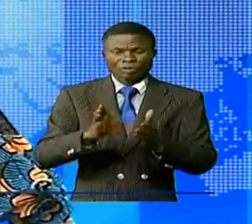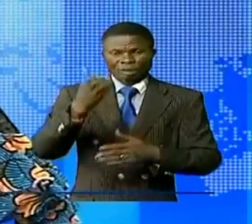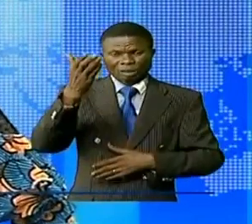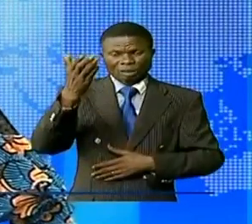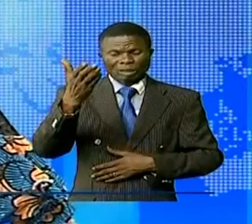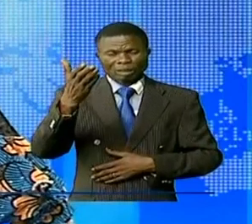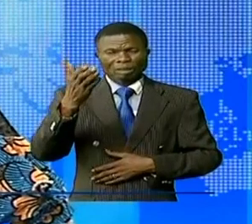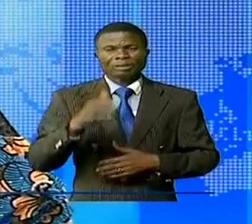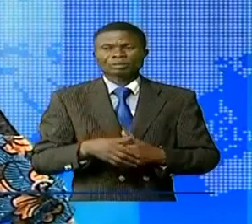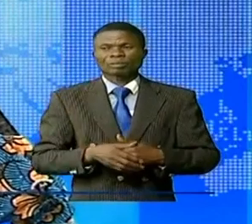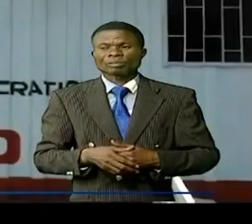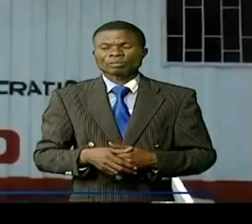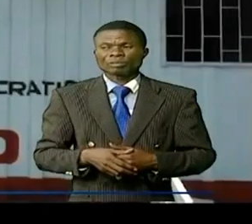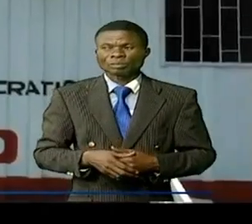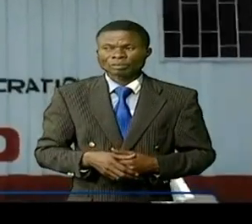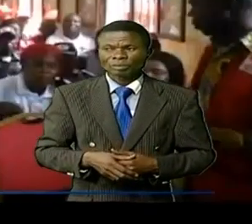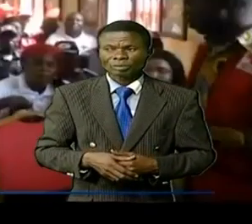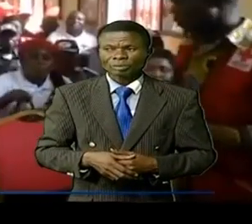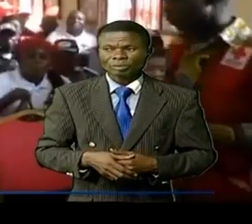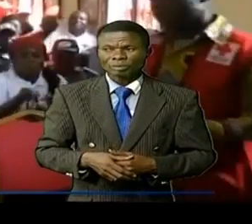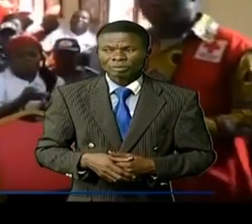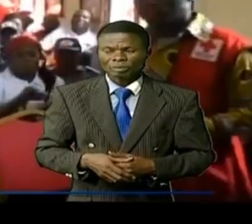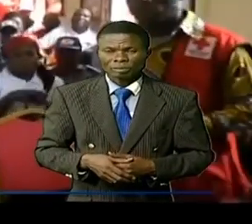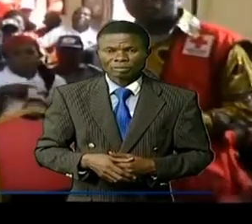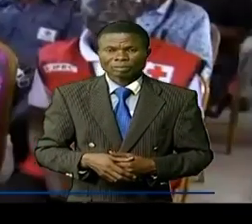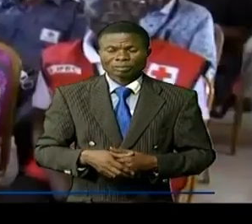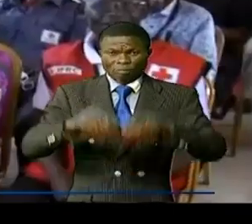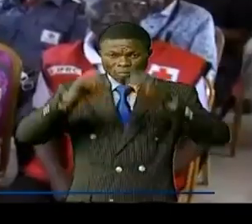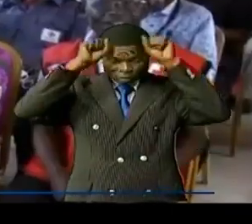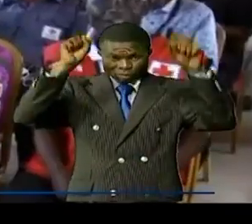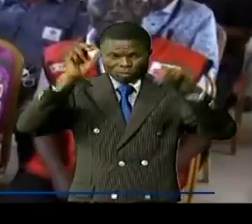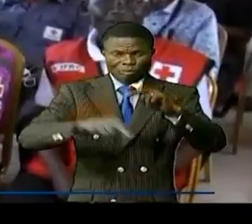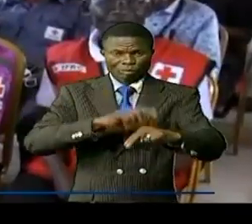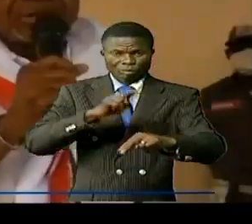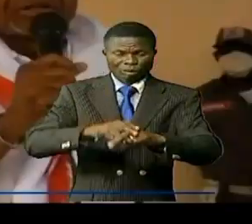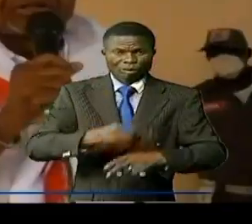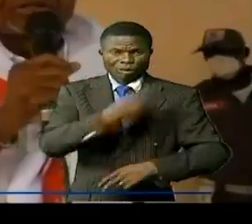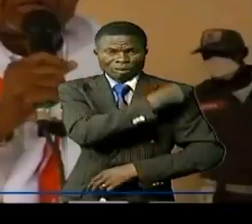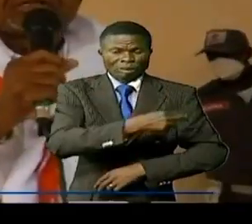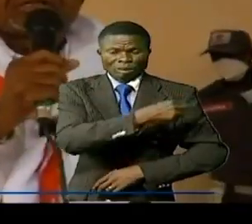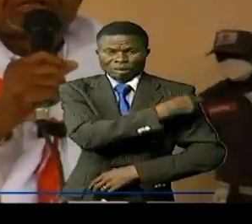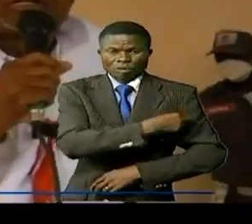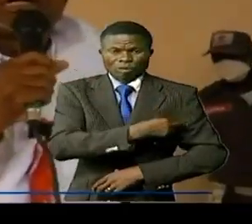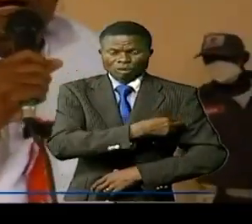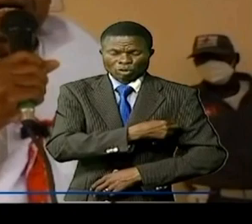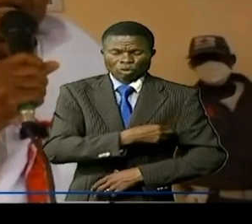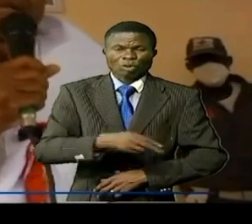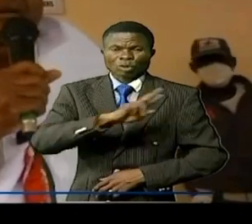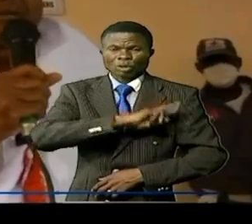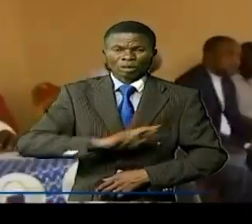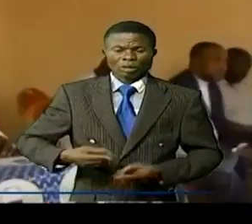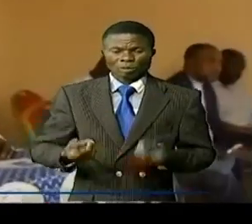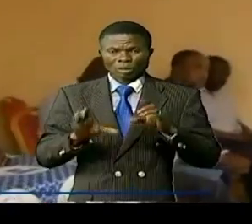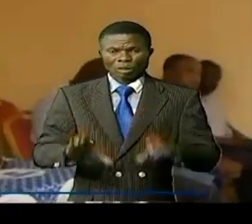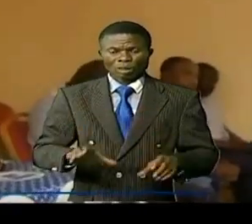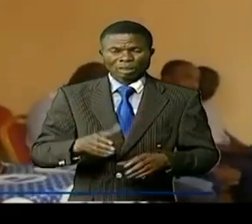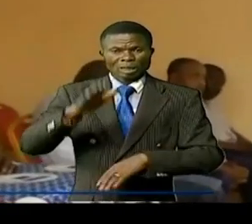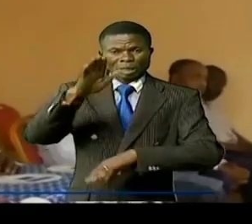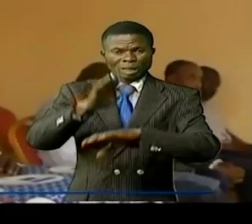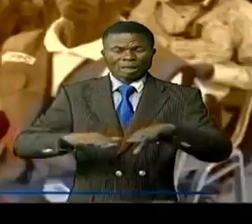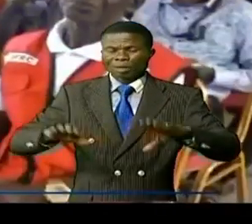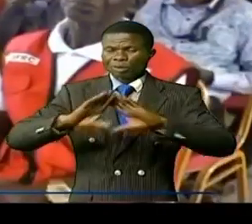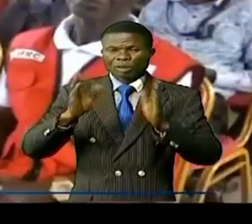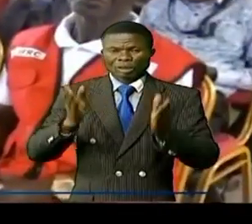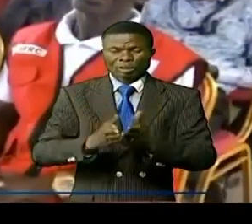Julie Katoumoua. Le président national de la Croix-Rouge RDC, Grégoire Matisseau Mbutawai, a invité l'ensemble